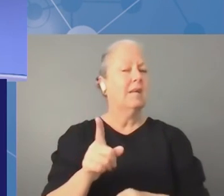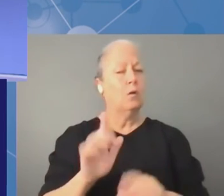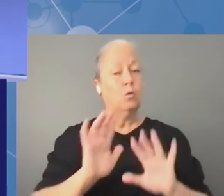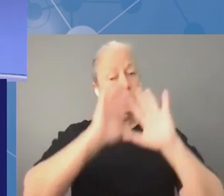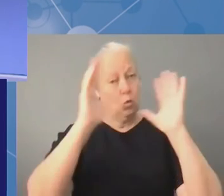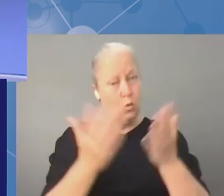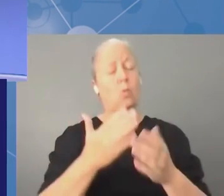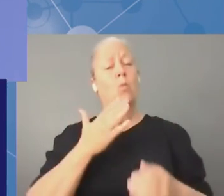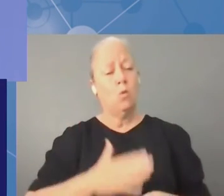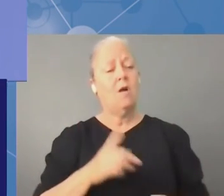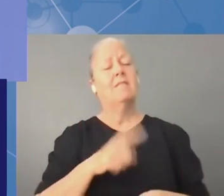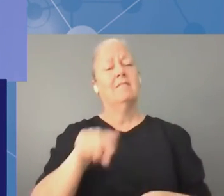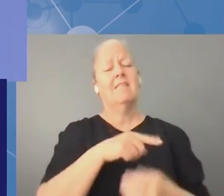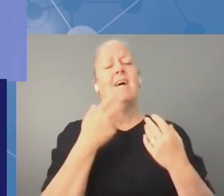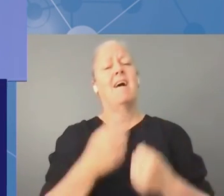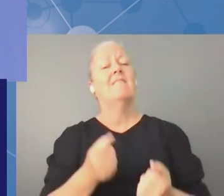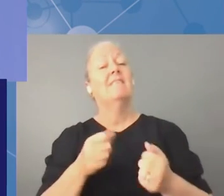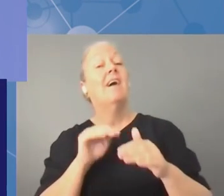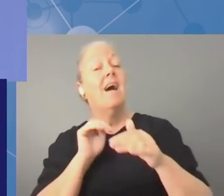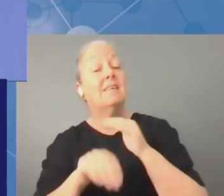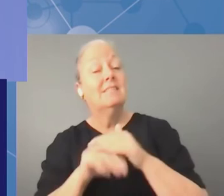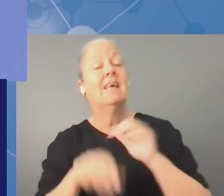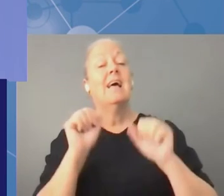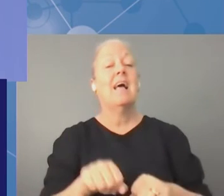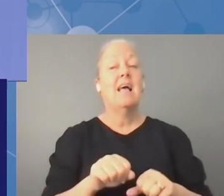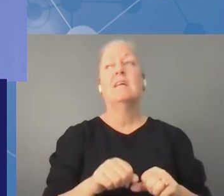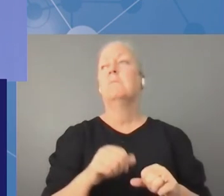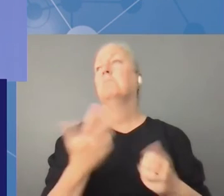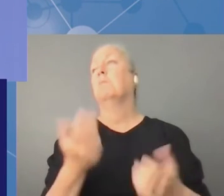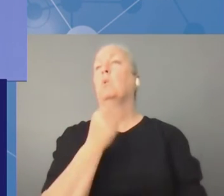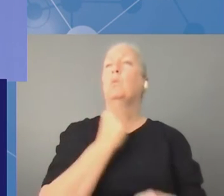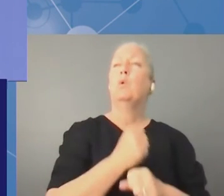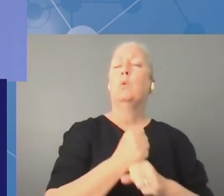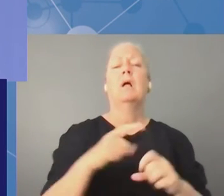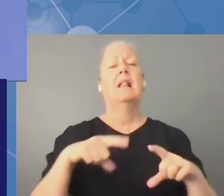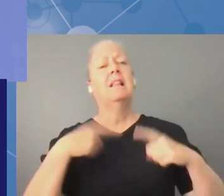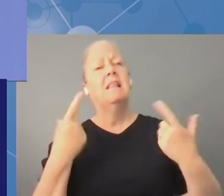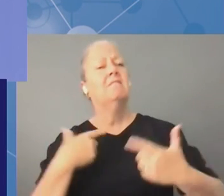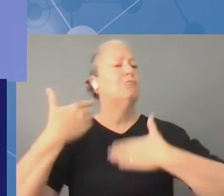мог работать, заботиться о себе и о близких. Благодарю.